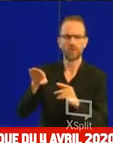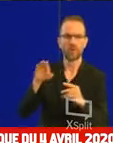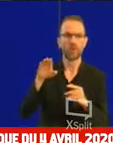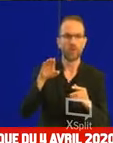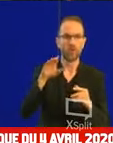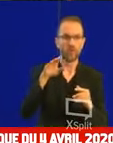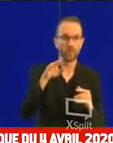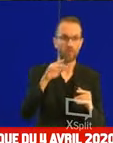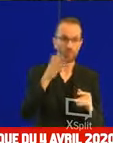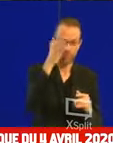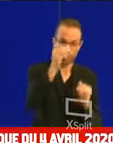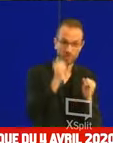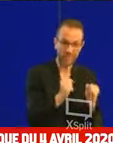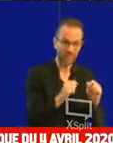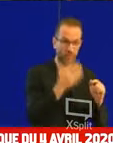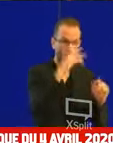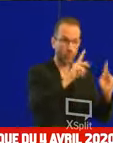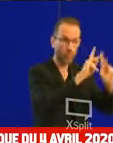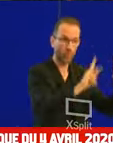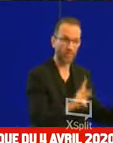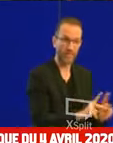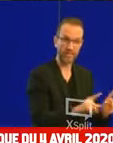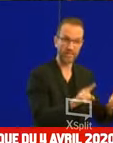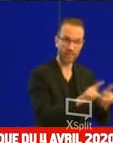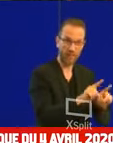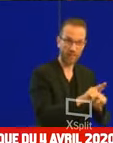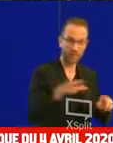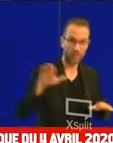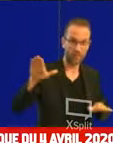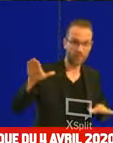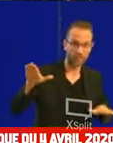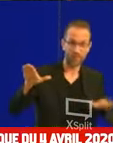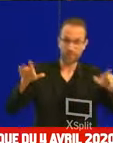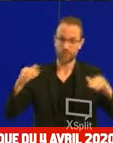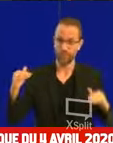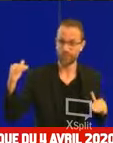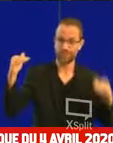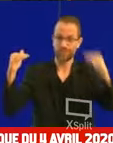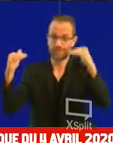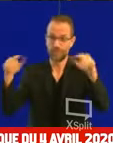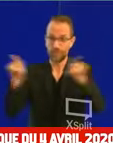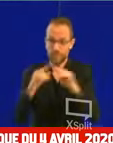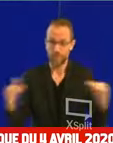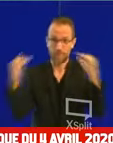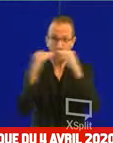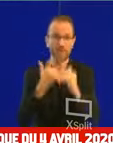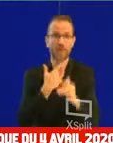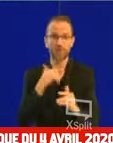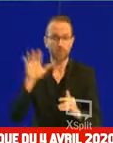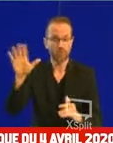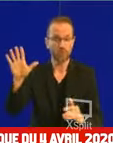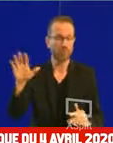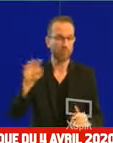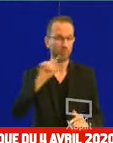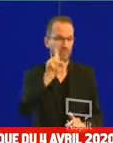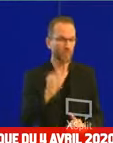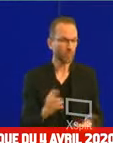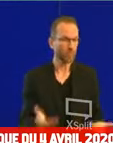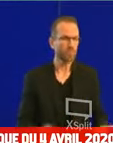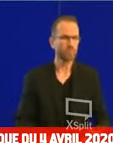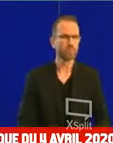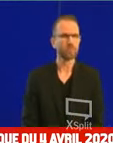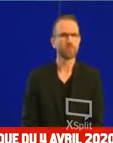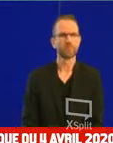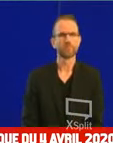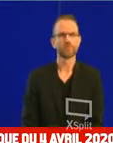futur jusqu'à être rattrapé par les autres provinces le fait que certaines régions du pays